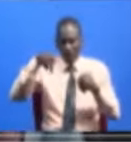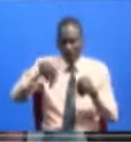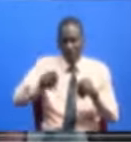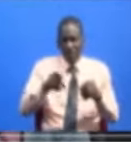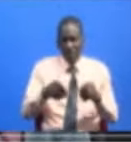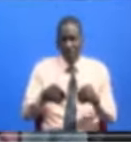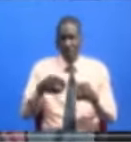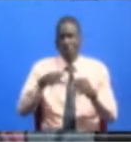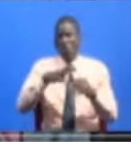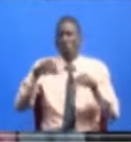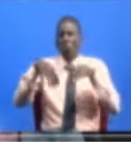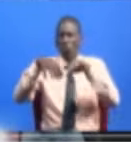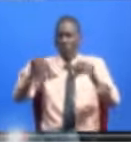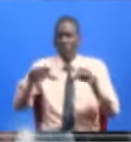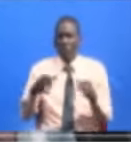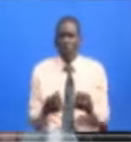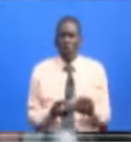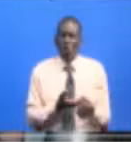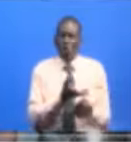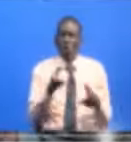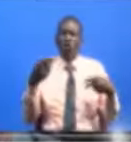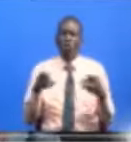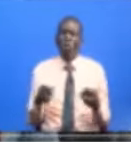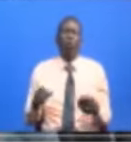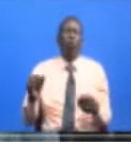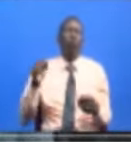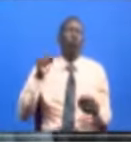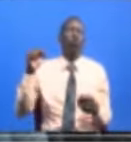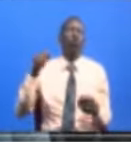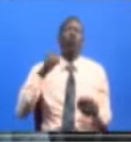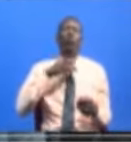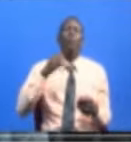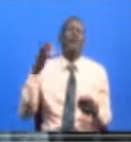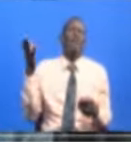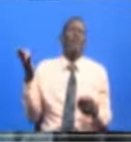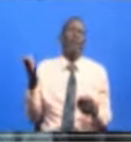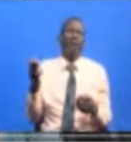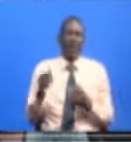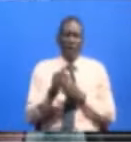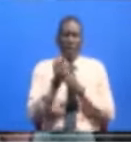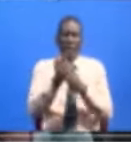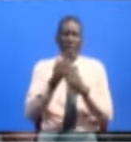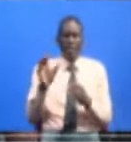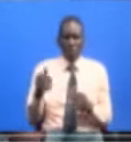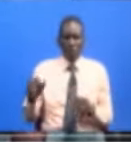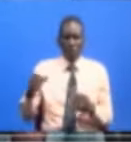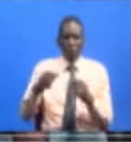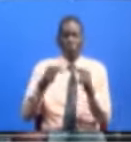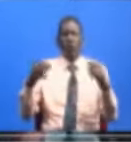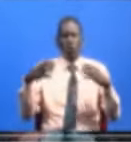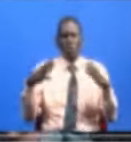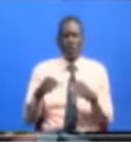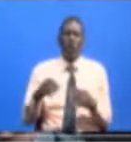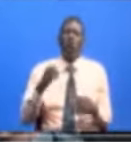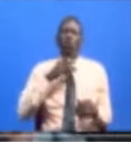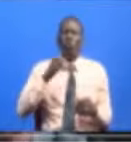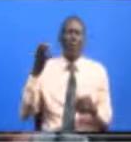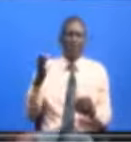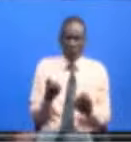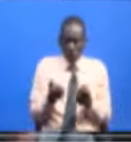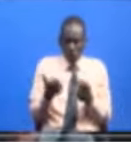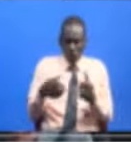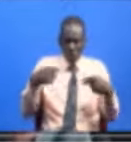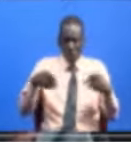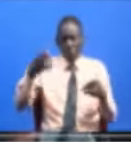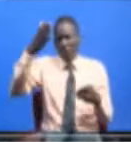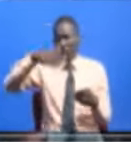mashambani, wale watu wanapiga kelele, wakiongozwa na wale watu wa upinzani, wale wachache katika